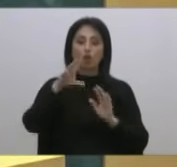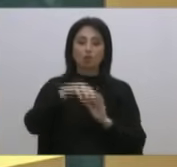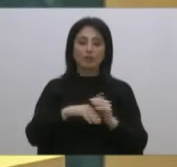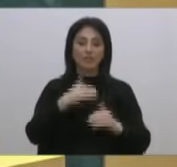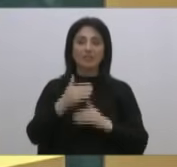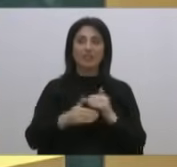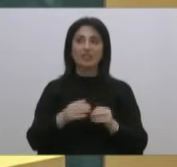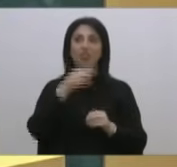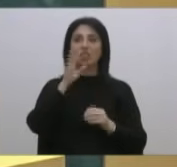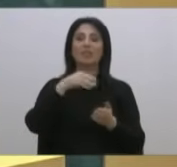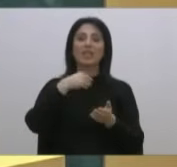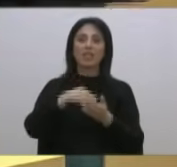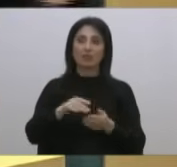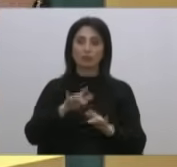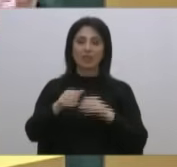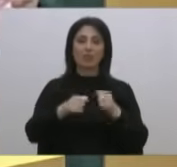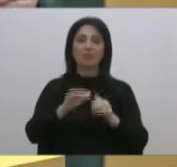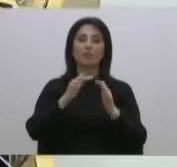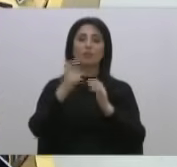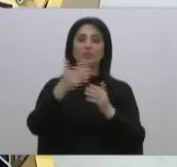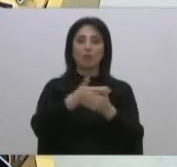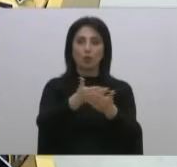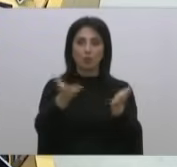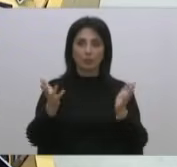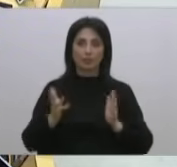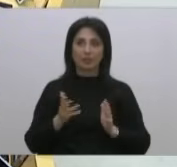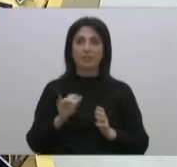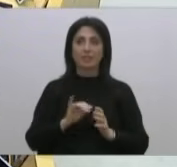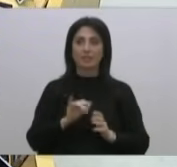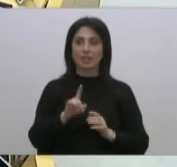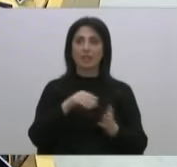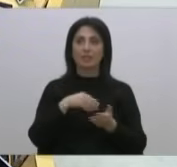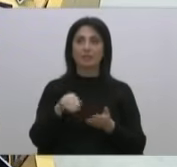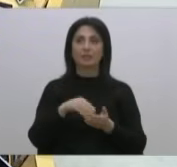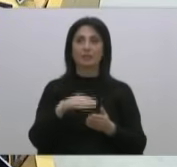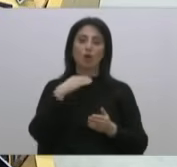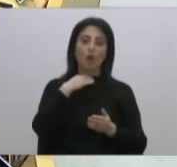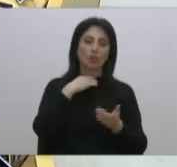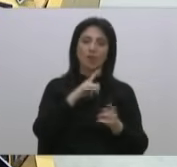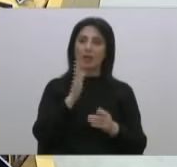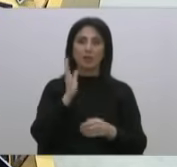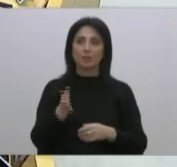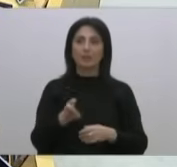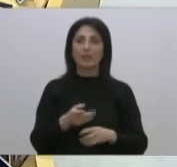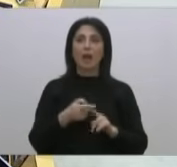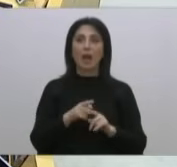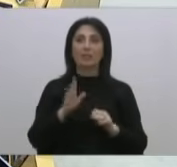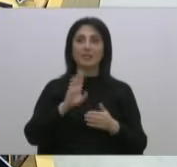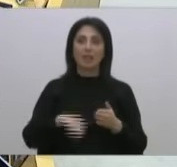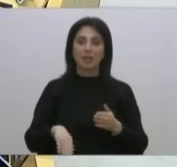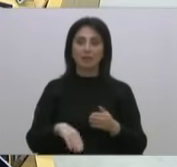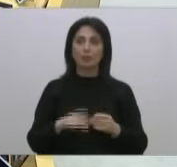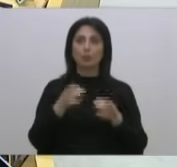ojahsida, insula, șemdeg, ichidos, ragața, da, sakmos, soplis, meorno, vidan, tu sagat, rasiklis, horcik, nebatu, ragața. Amis